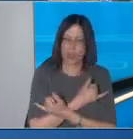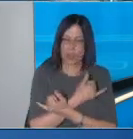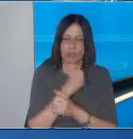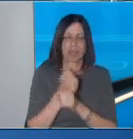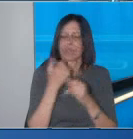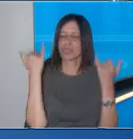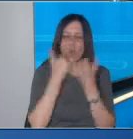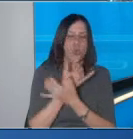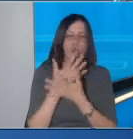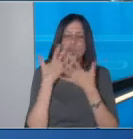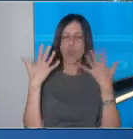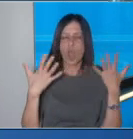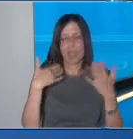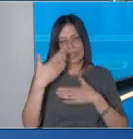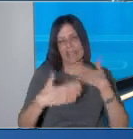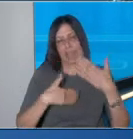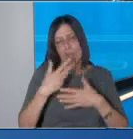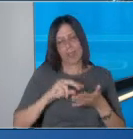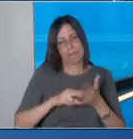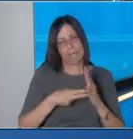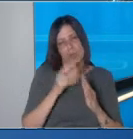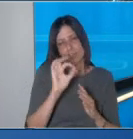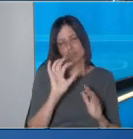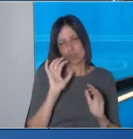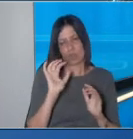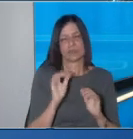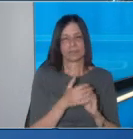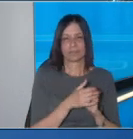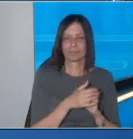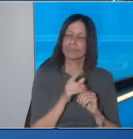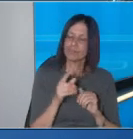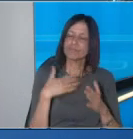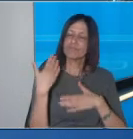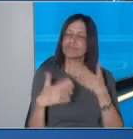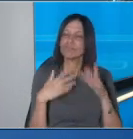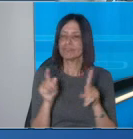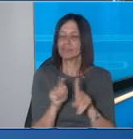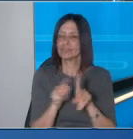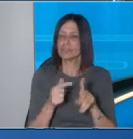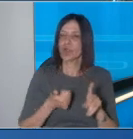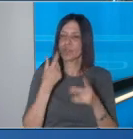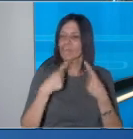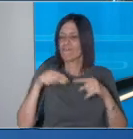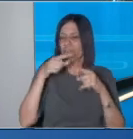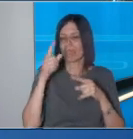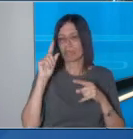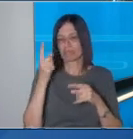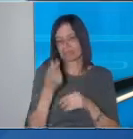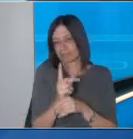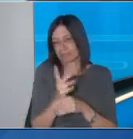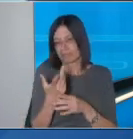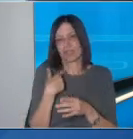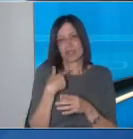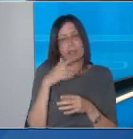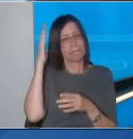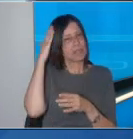מאוד מאוד גדולה בהתנהלות הפוליטית שלו, ובעצם התנהל כמו איזה ראש ועדה קרואה, ונפתלי בנט הוא אדם מאוד מוכשר, אני